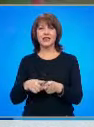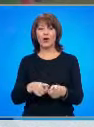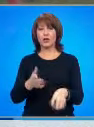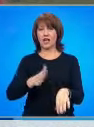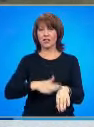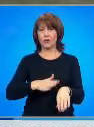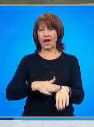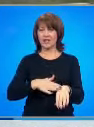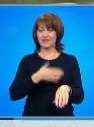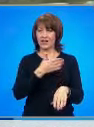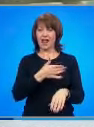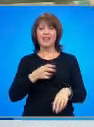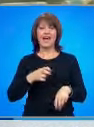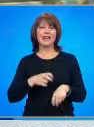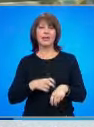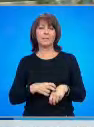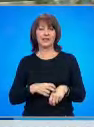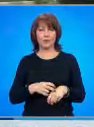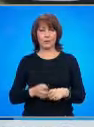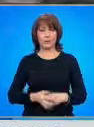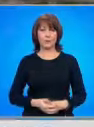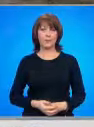с доказването на ескорта на Димитър Любенов.